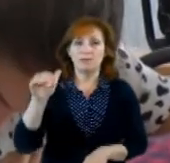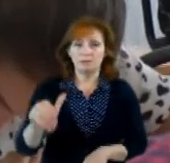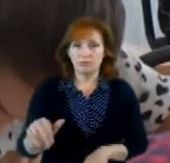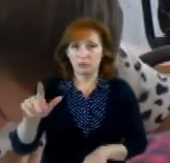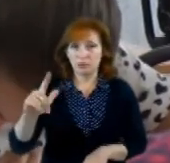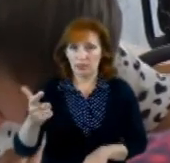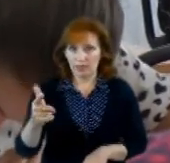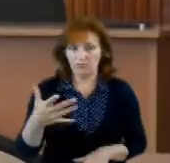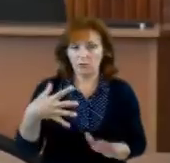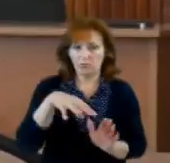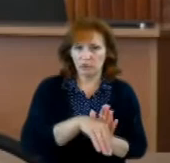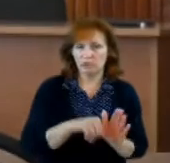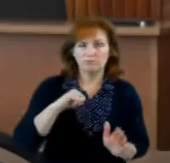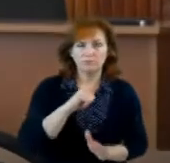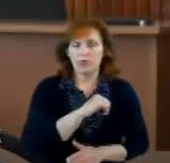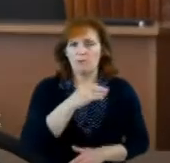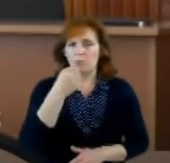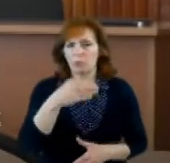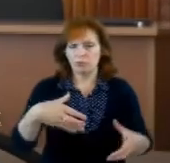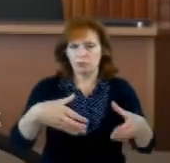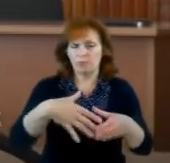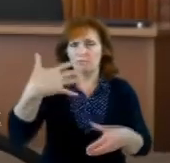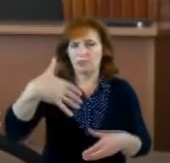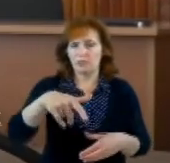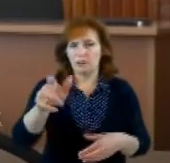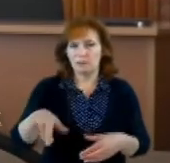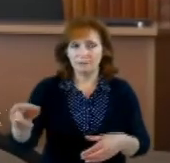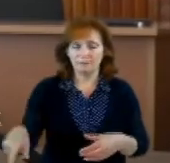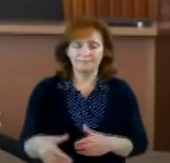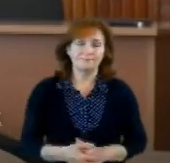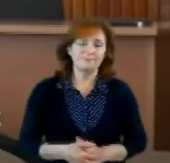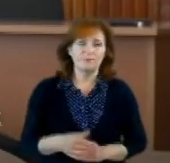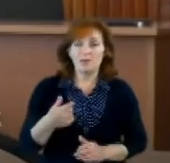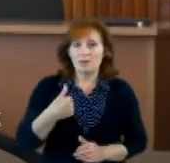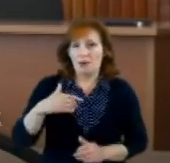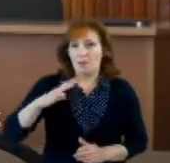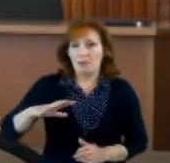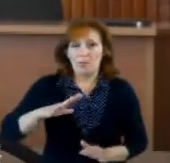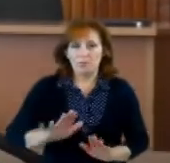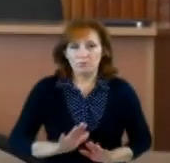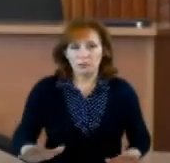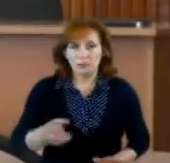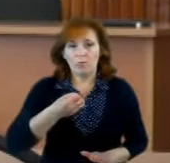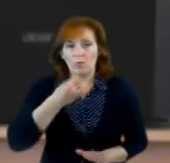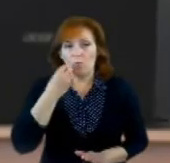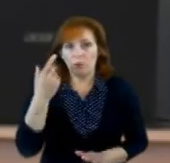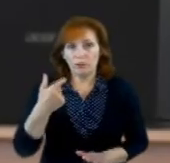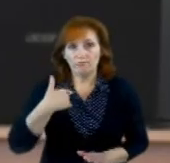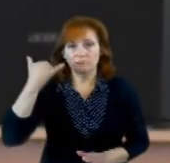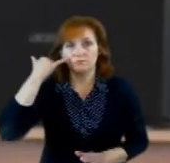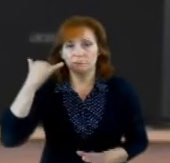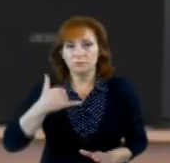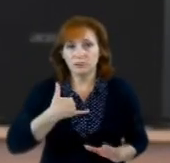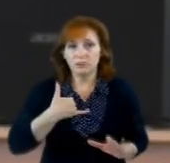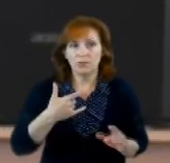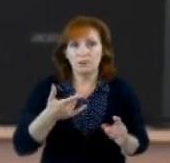у топ-50. Чесно кажучи, я не очікувала. І коли мені зателефонували, я навіть